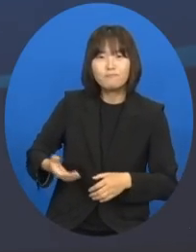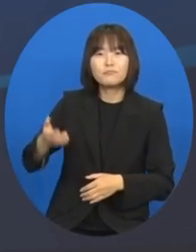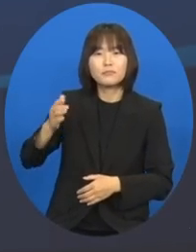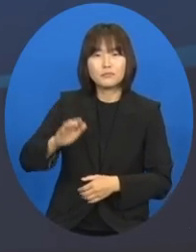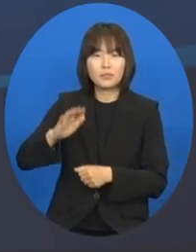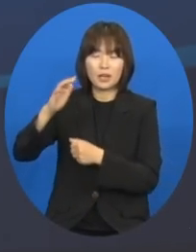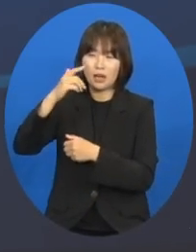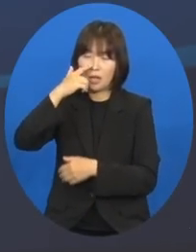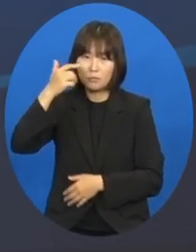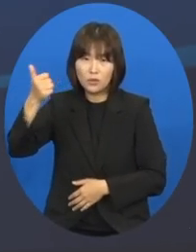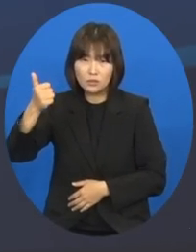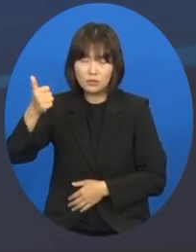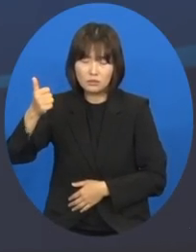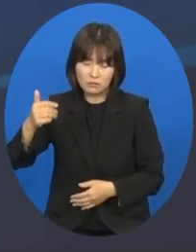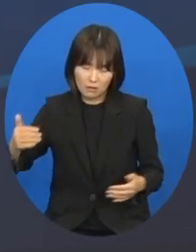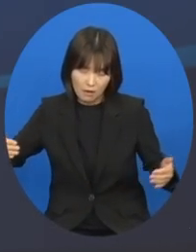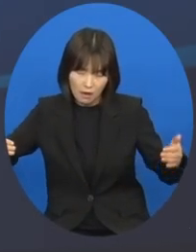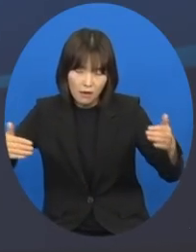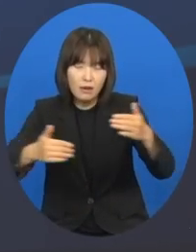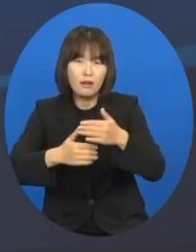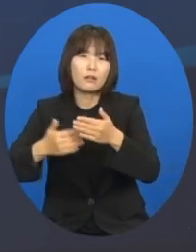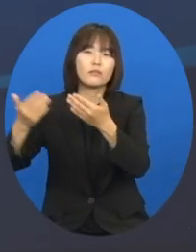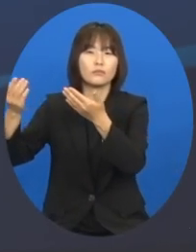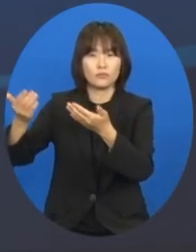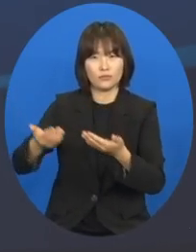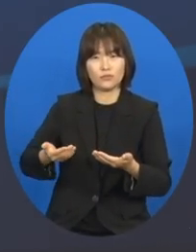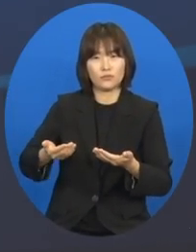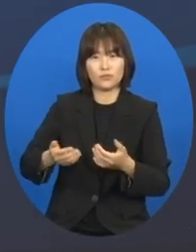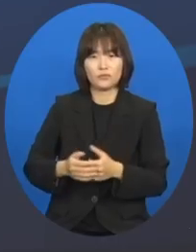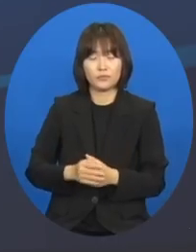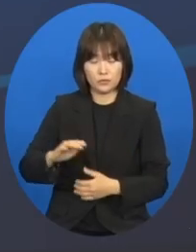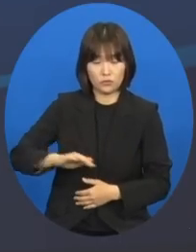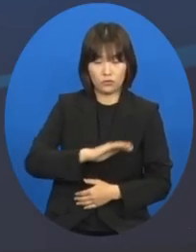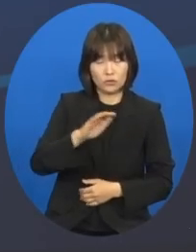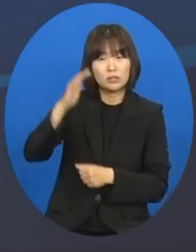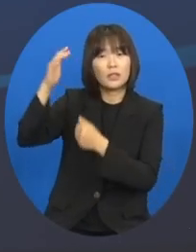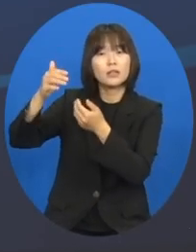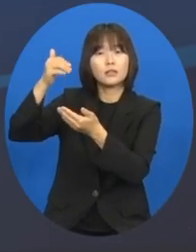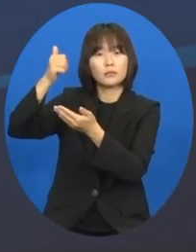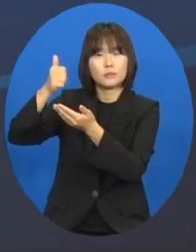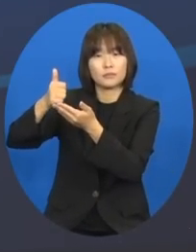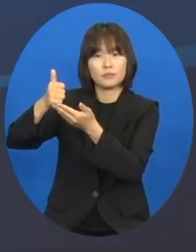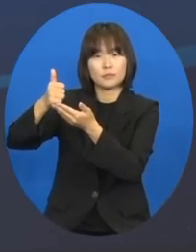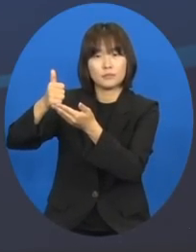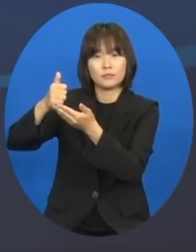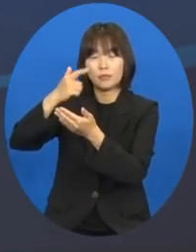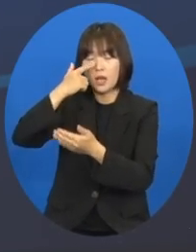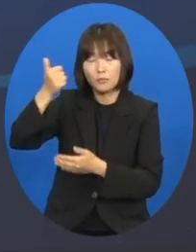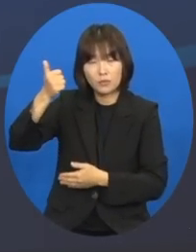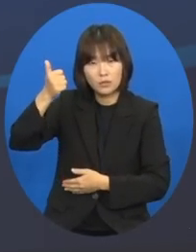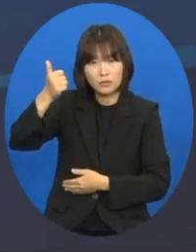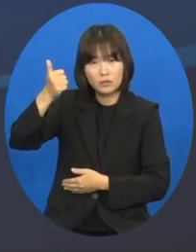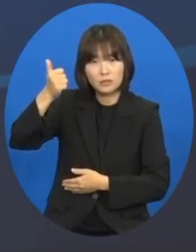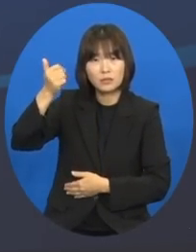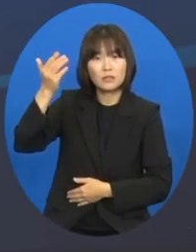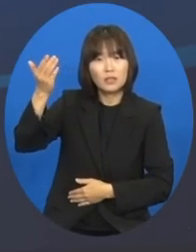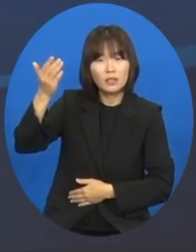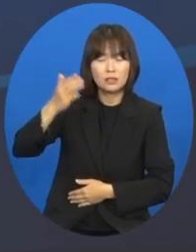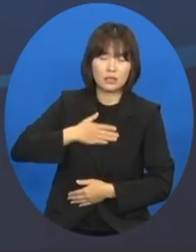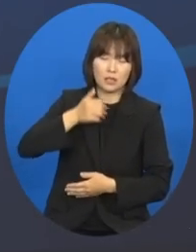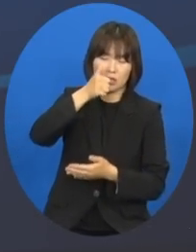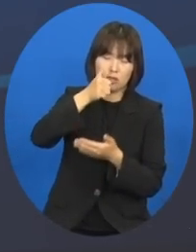아버지는 와락 안아 주시는 거잖아요 우리는 하나님께 우리는 아버지께 제가 죄인입니다